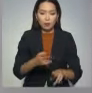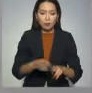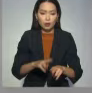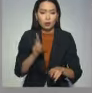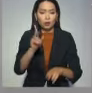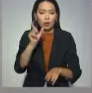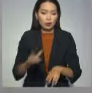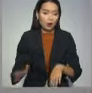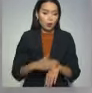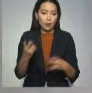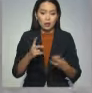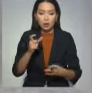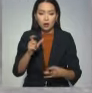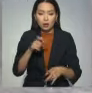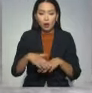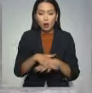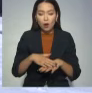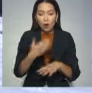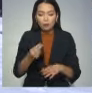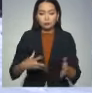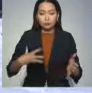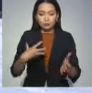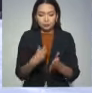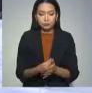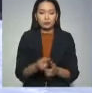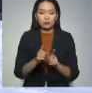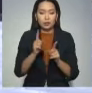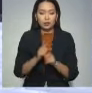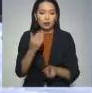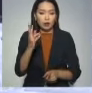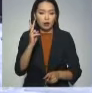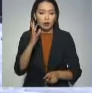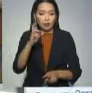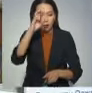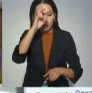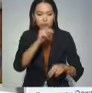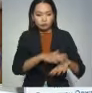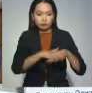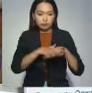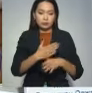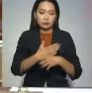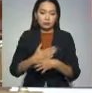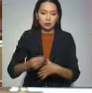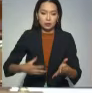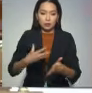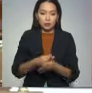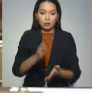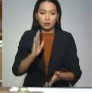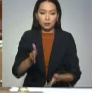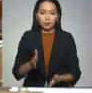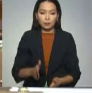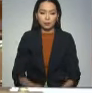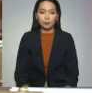Ал екібастұз халқына өтемақыны орталықтың заңды иесімен мемлекет бөліп төлейді. Жауапты қызметкерлер